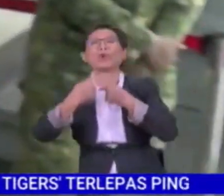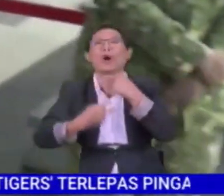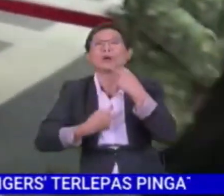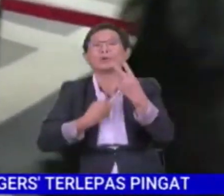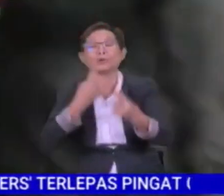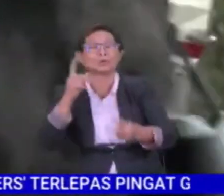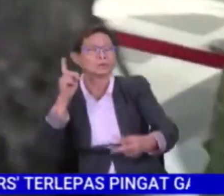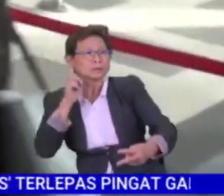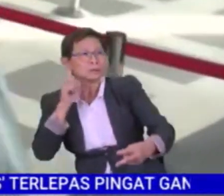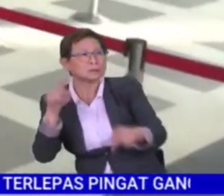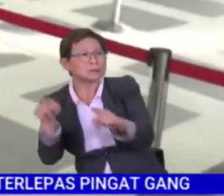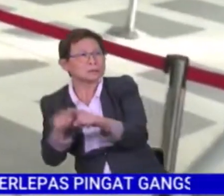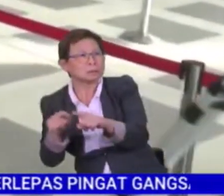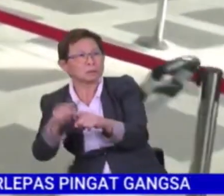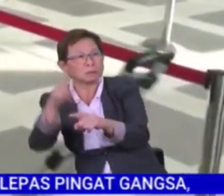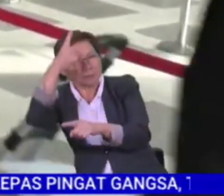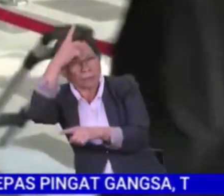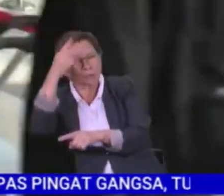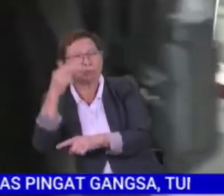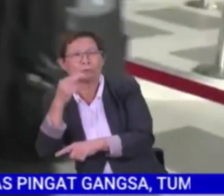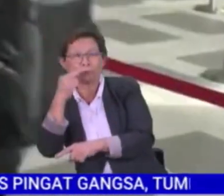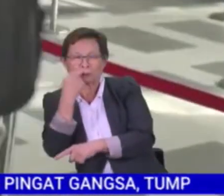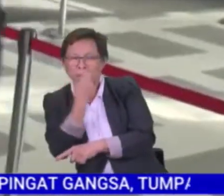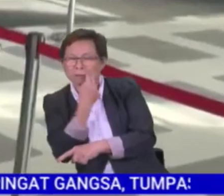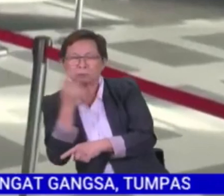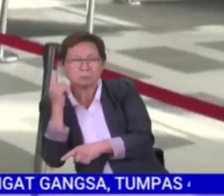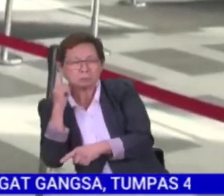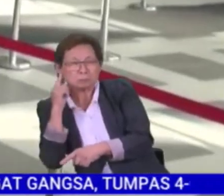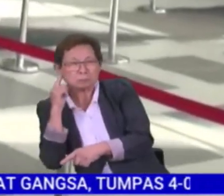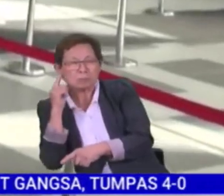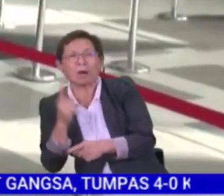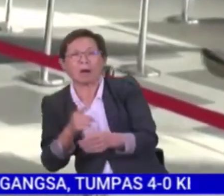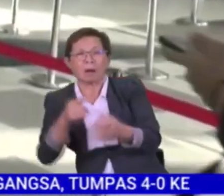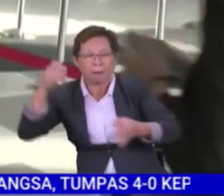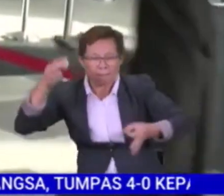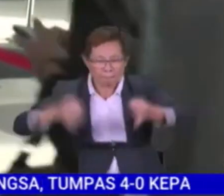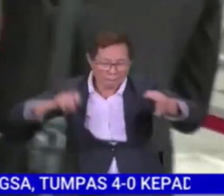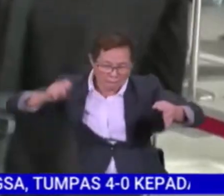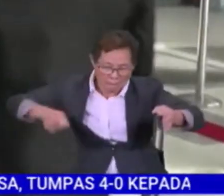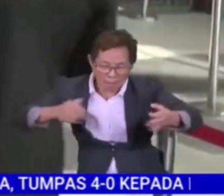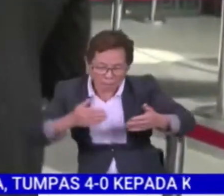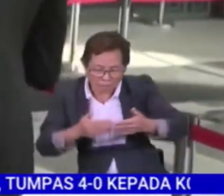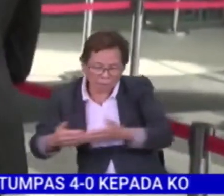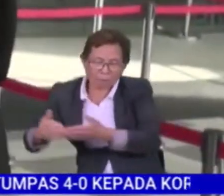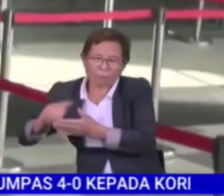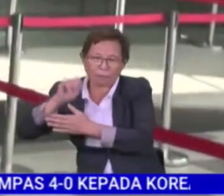berkenaan kedengaran seperti Datuk Seri Najib. Pembicaraan bersambung esok.